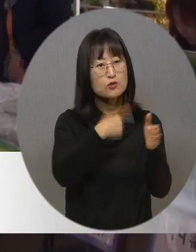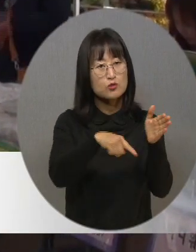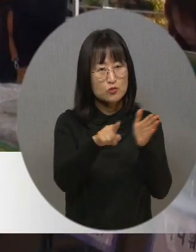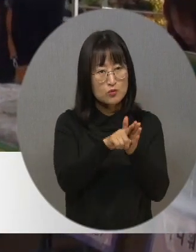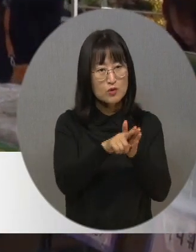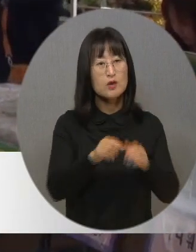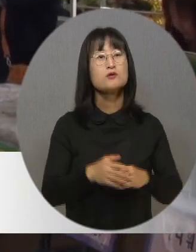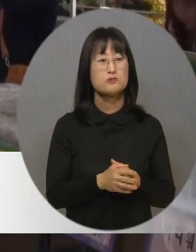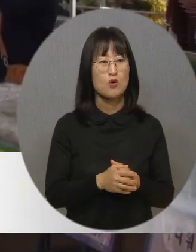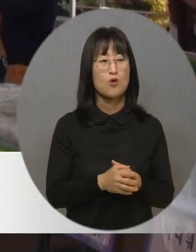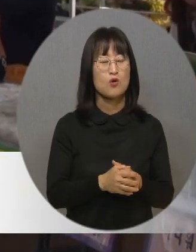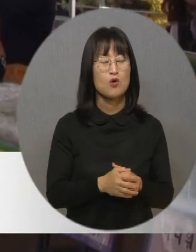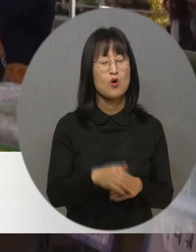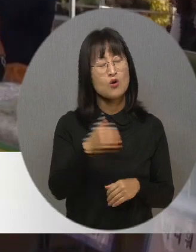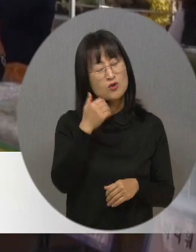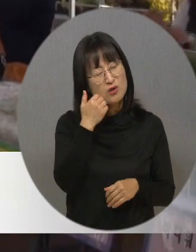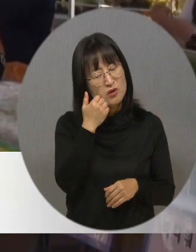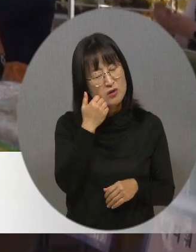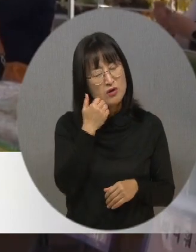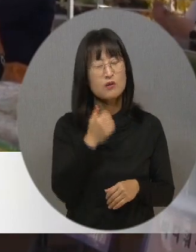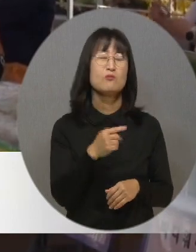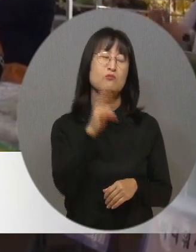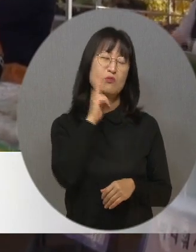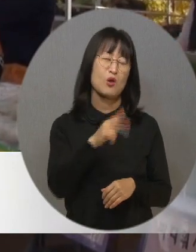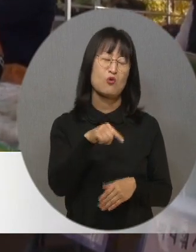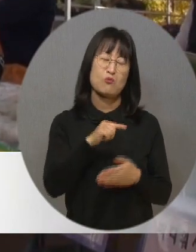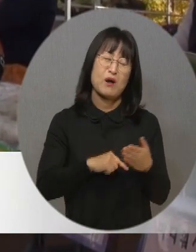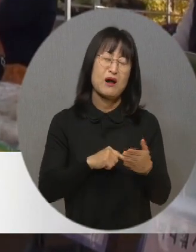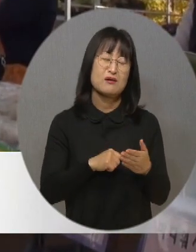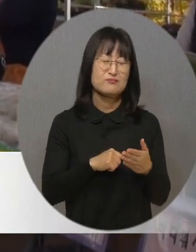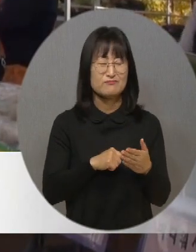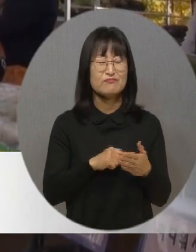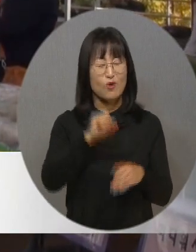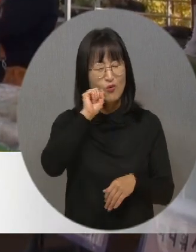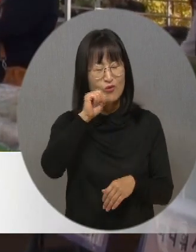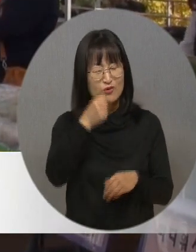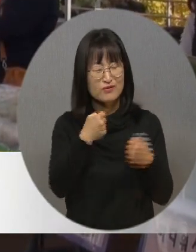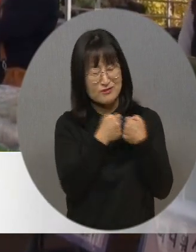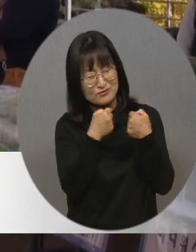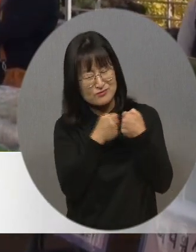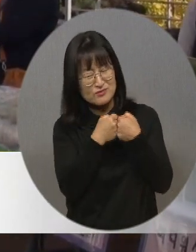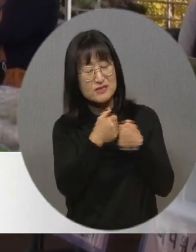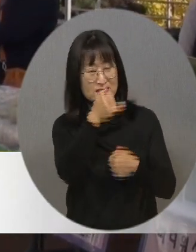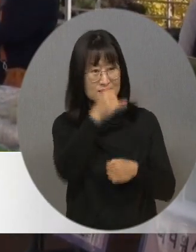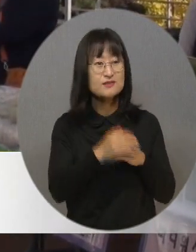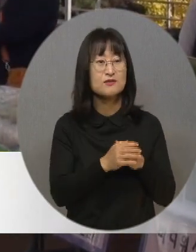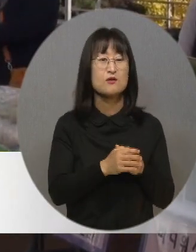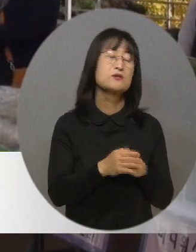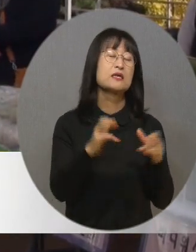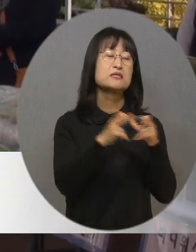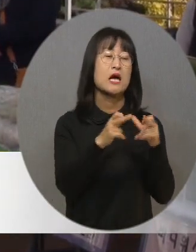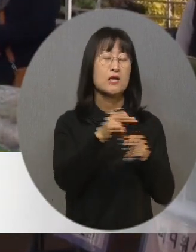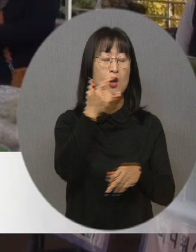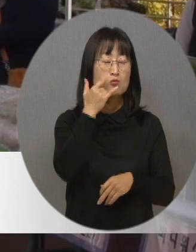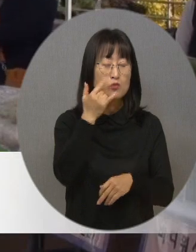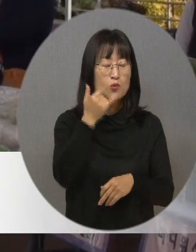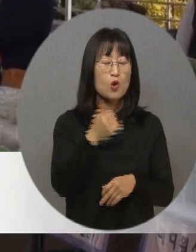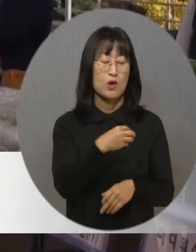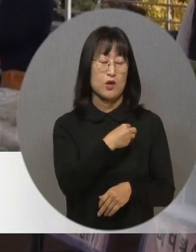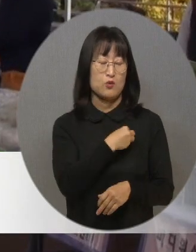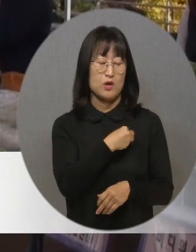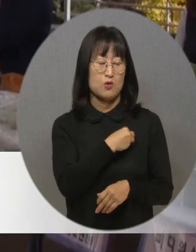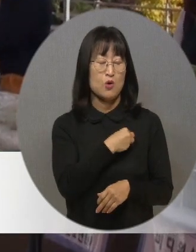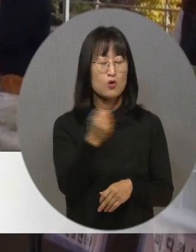가슴 시린 싸움, 투쟁의 현장을 지키셨던 거잖아요. 우리 한국 장애인 부모의 여러 회원 어머님들 그리고